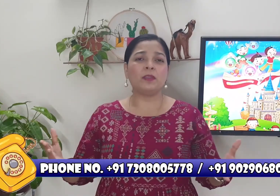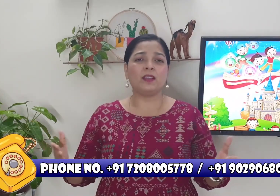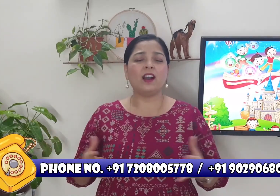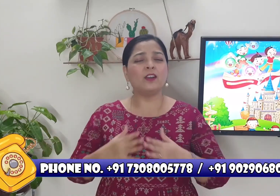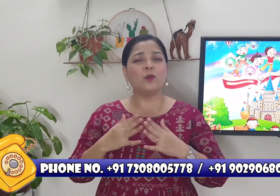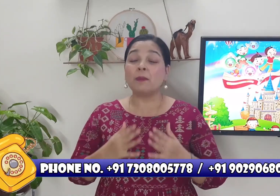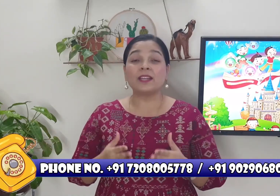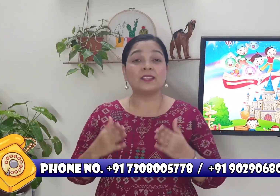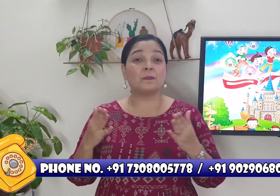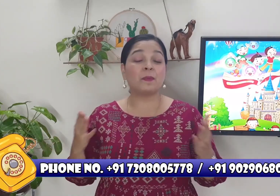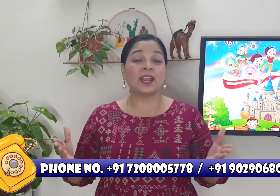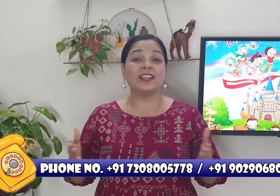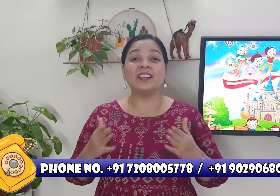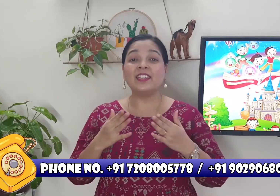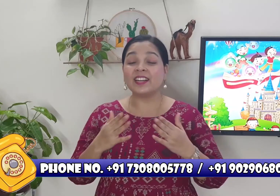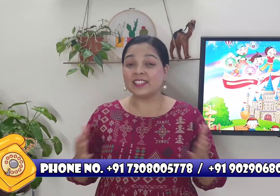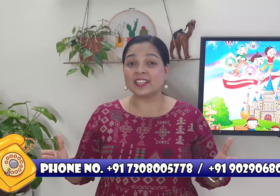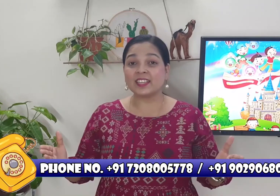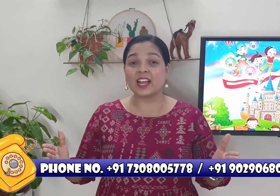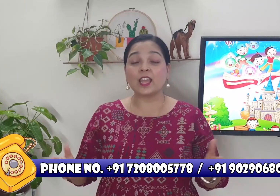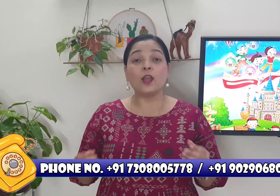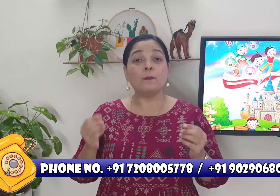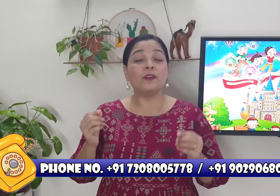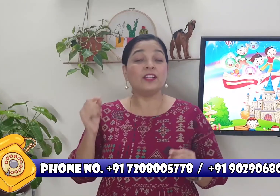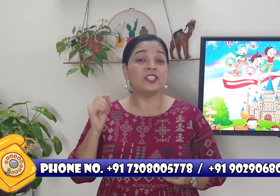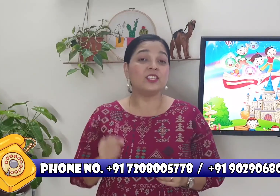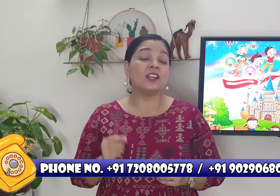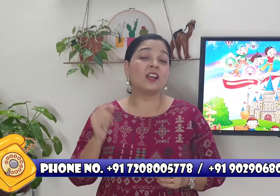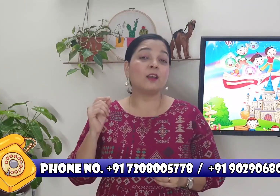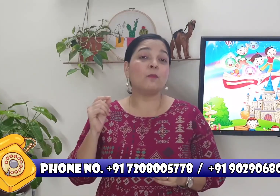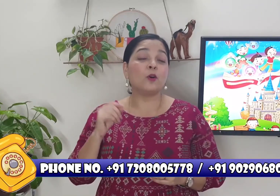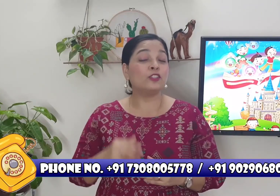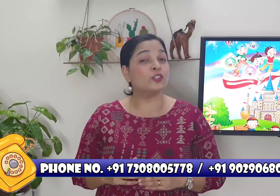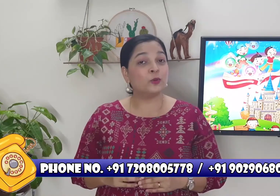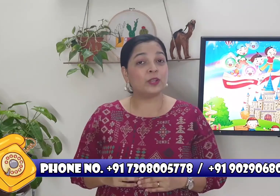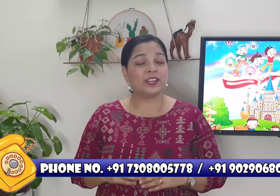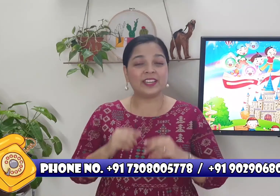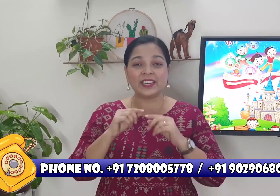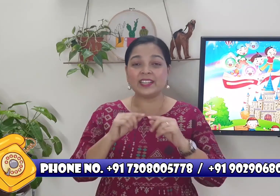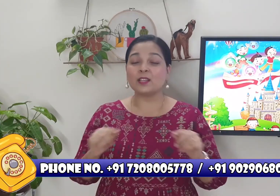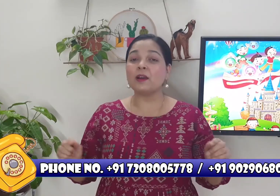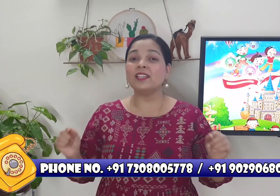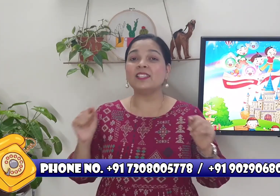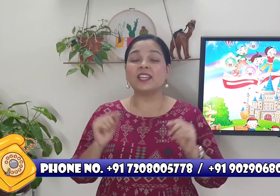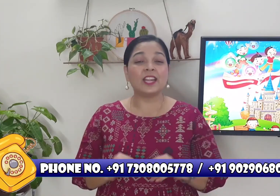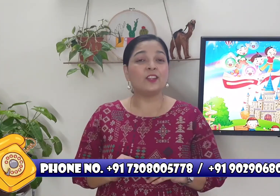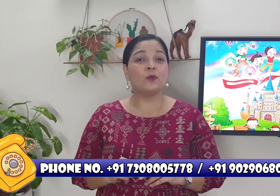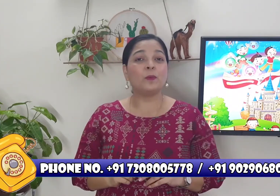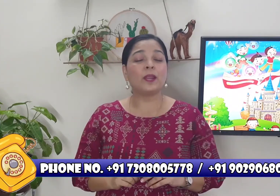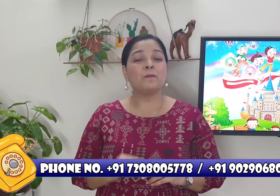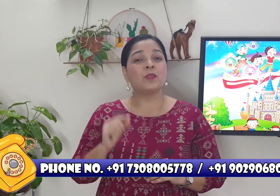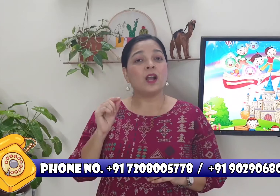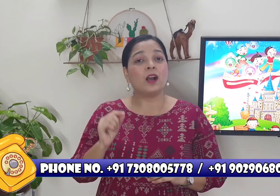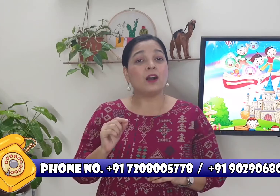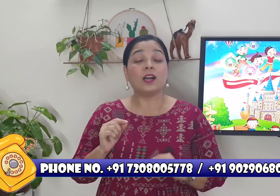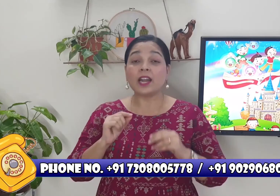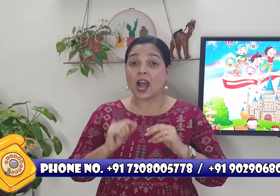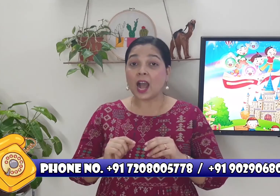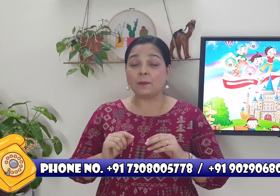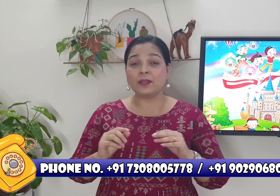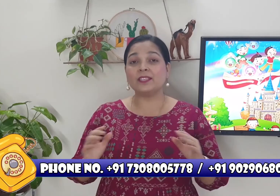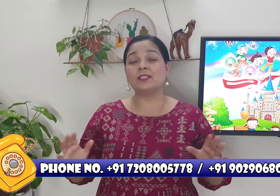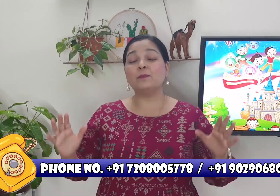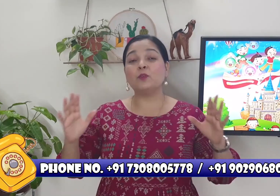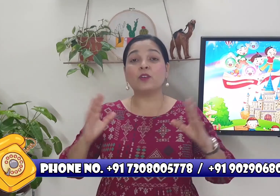कुणी याच्यामध्ये पार्टिसिपेट करू शकता. पण रजिस्टर करणं खूप गरजेचं आहे. डिटेल्स आमच्या स्क्रीनवर दाखवले आहेत.